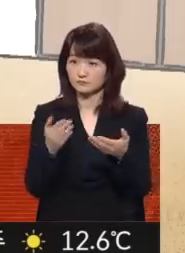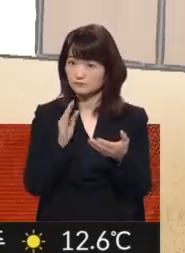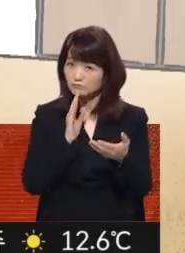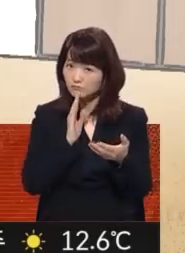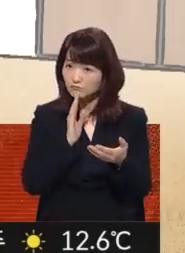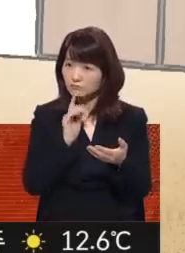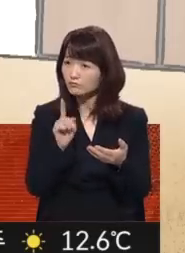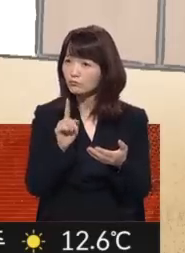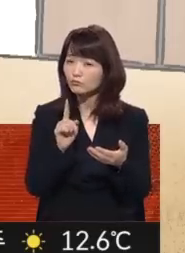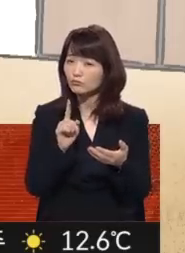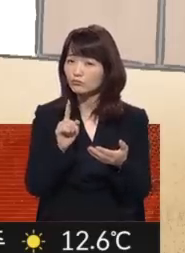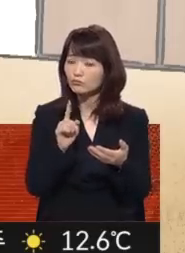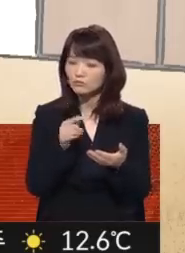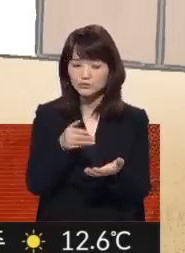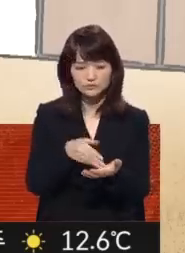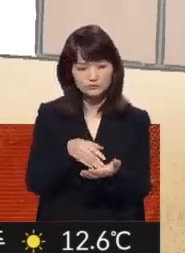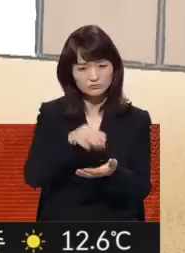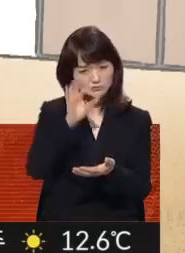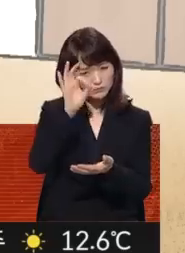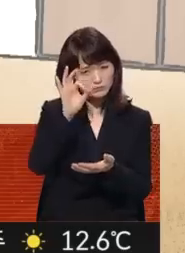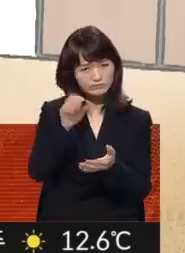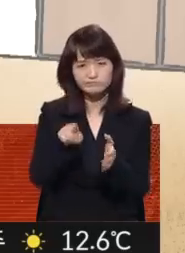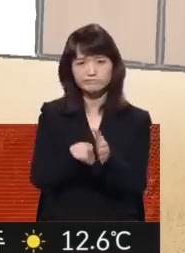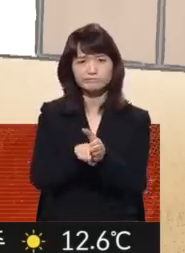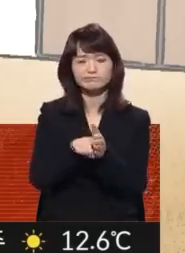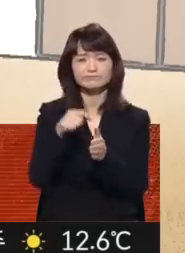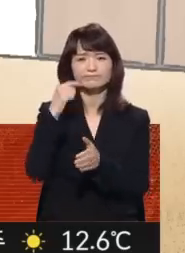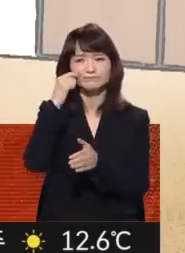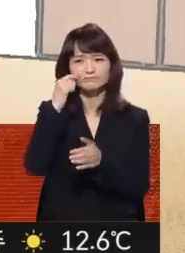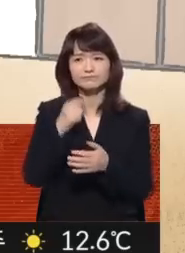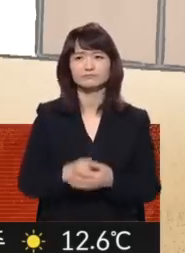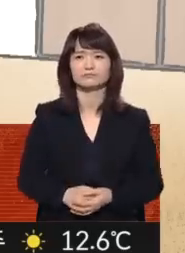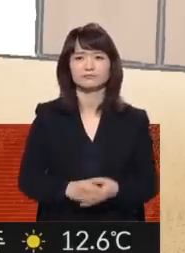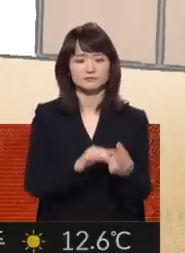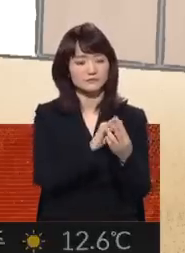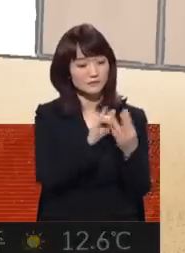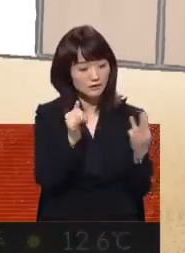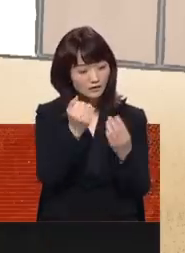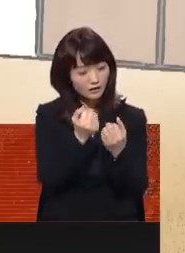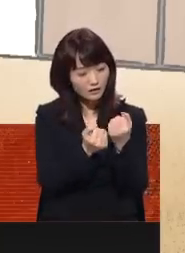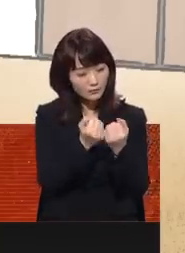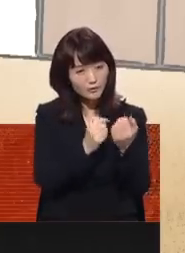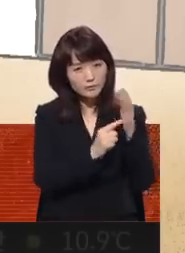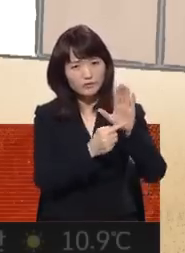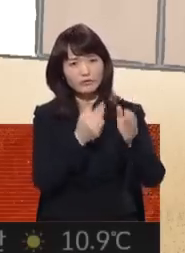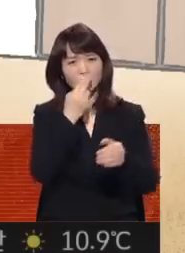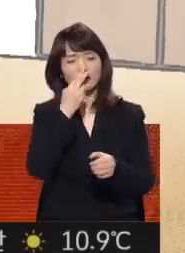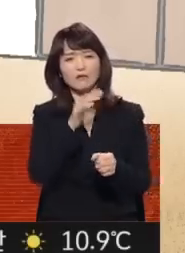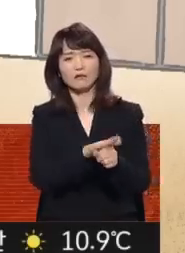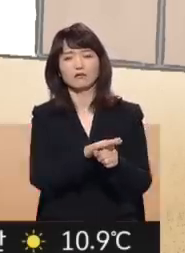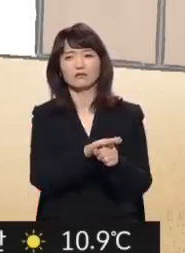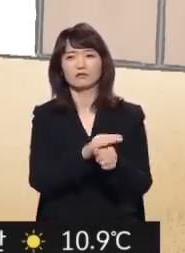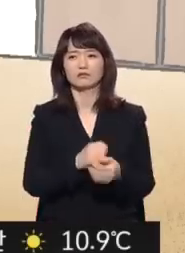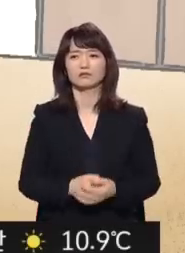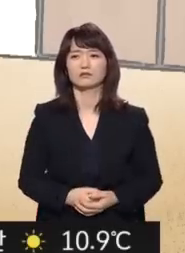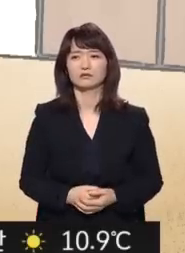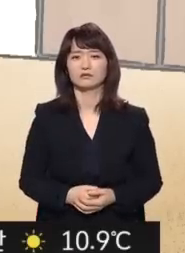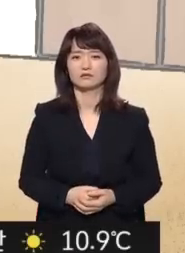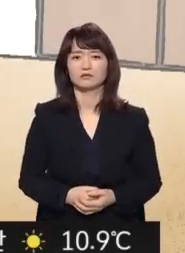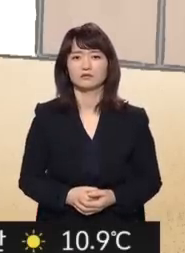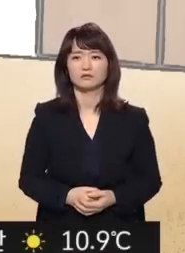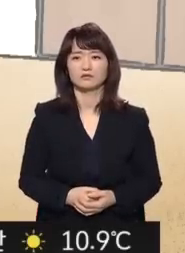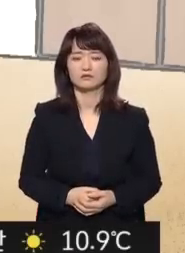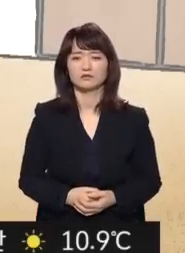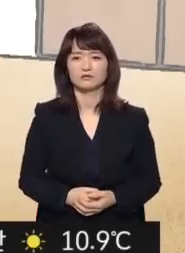저는 뉴스를 보면서도 믿어지지가 않고요이 사람들 해명도 더 어처구니가 없는데 저는 거의 교도소 담장이를